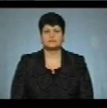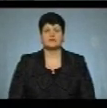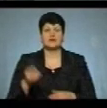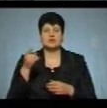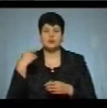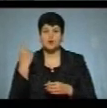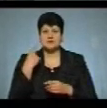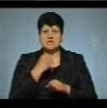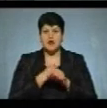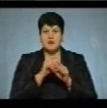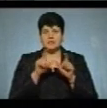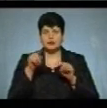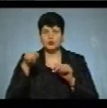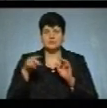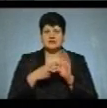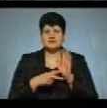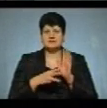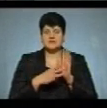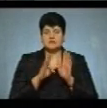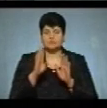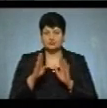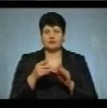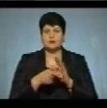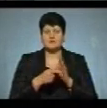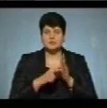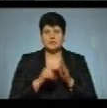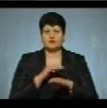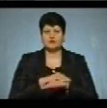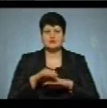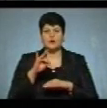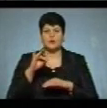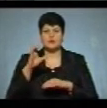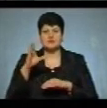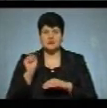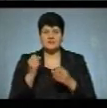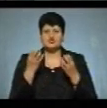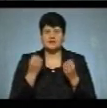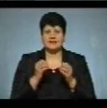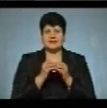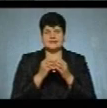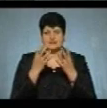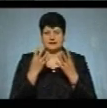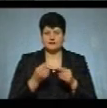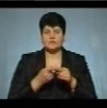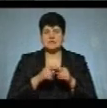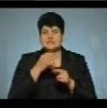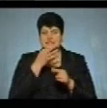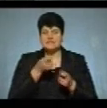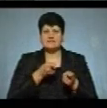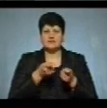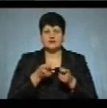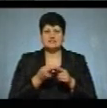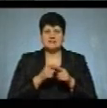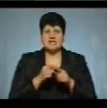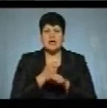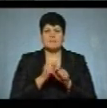Тернопільська обласна аптека номер 78 діятиме у приміщенні, що на вулиці Руська, ще 10 днів. Про це повідомила завідувач цієї аптеки